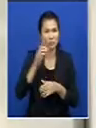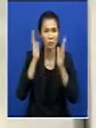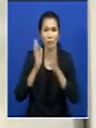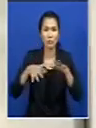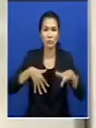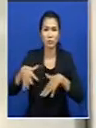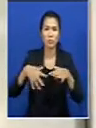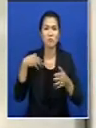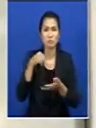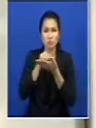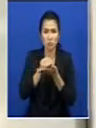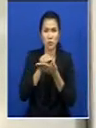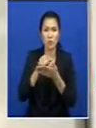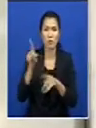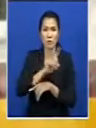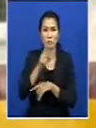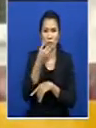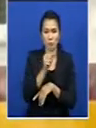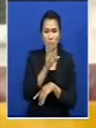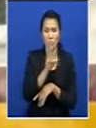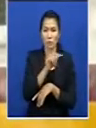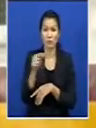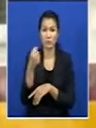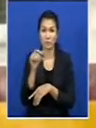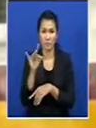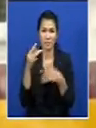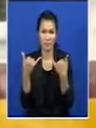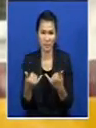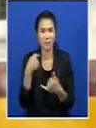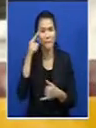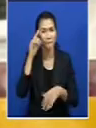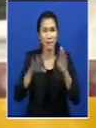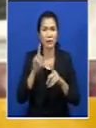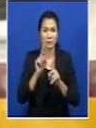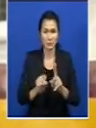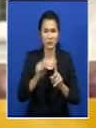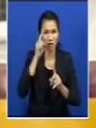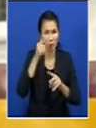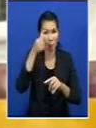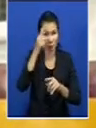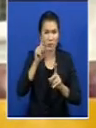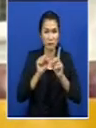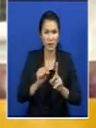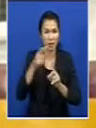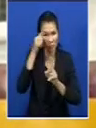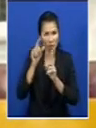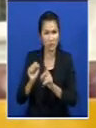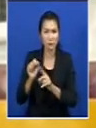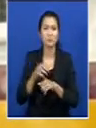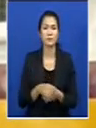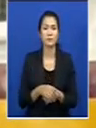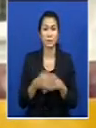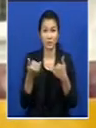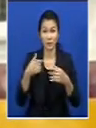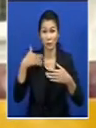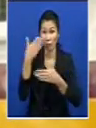ประชาชนผู้ใช้บริการในช่วงวันที่16ถึง18เมษายนนี้ราว 100,000 คนต่อวันค่ะนอกจากการเ